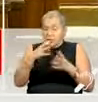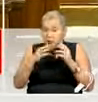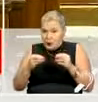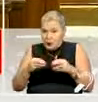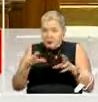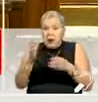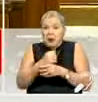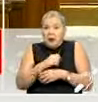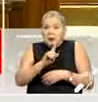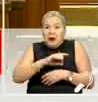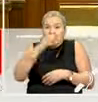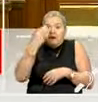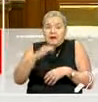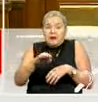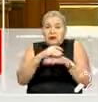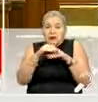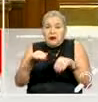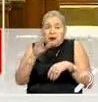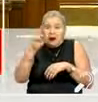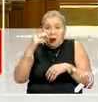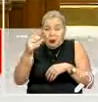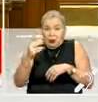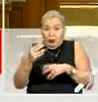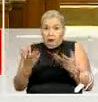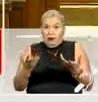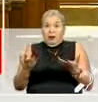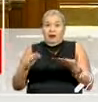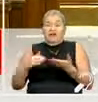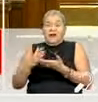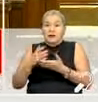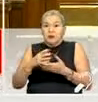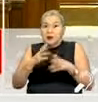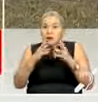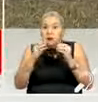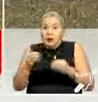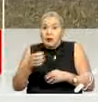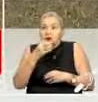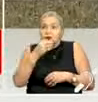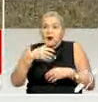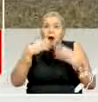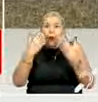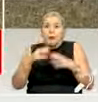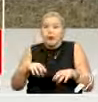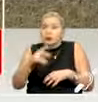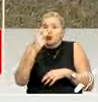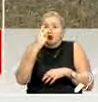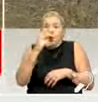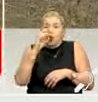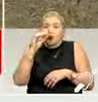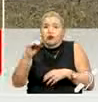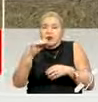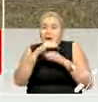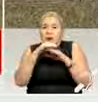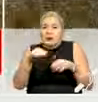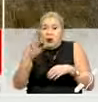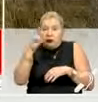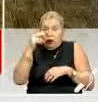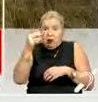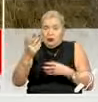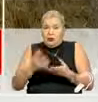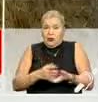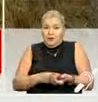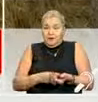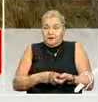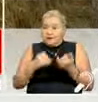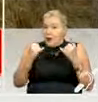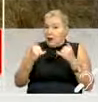10 milioane de euro în condițiile în care fermierii români reclamă pierderi de 200 de milioane de euro. Iar în